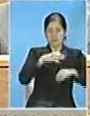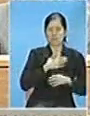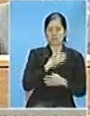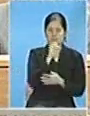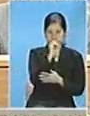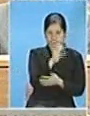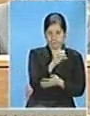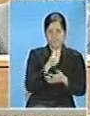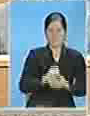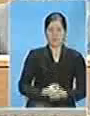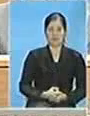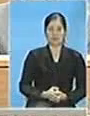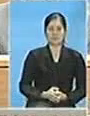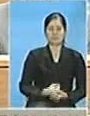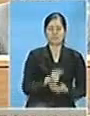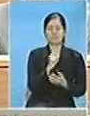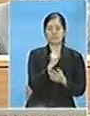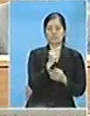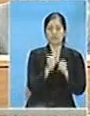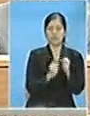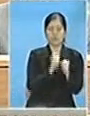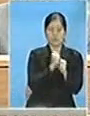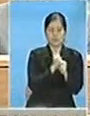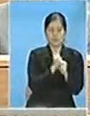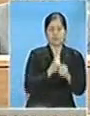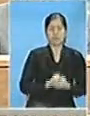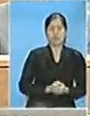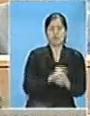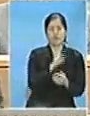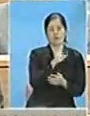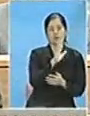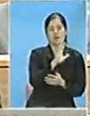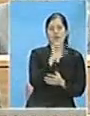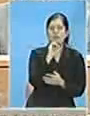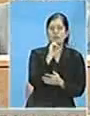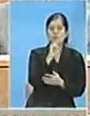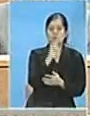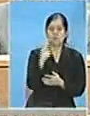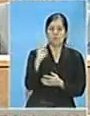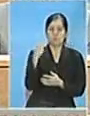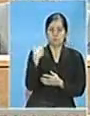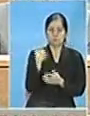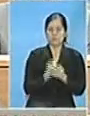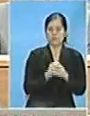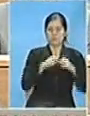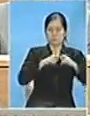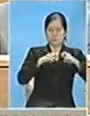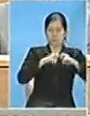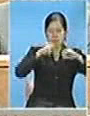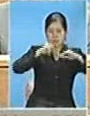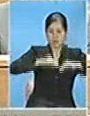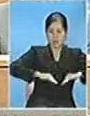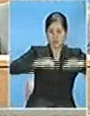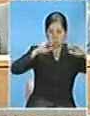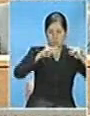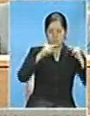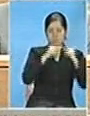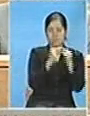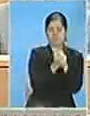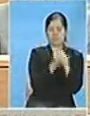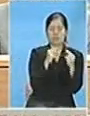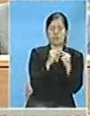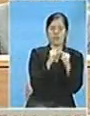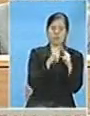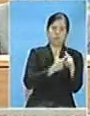ครับว่าในปี26น้ำท่วม100ลูกบาศก์มิลลิเมตรใช้เวลาระบายน้ำ2เ